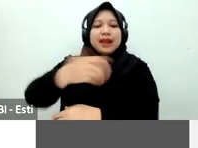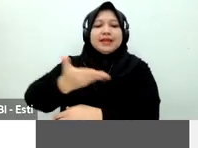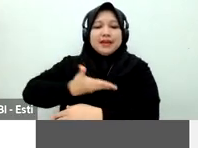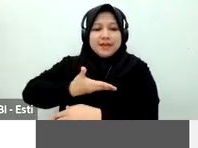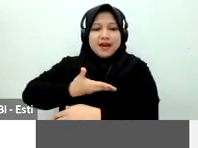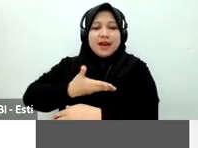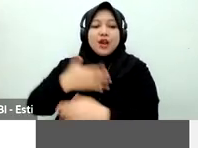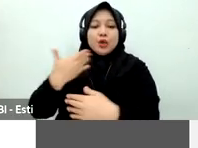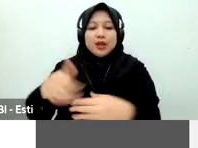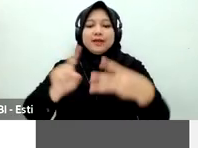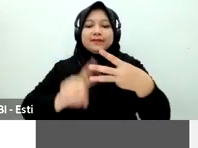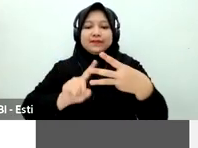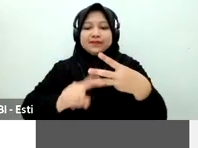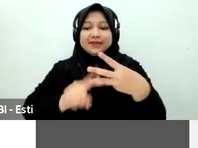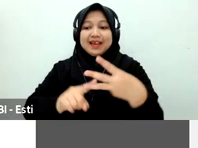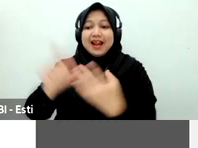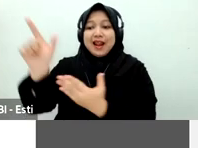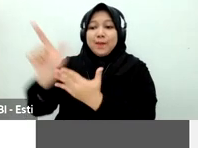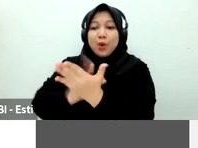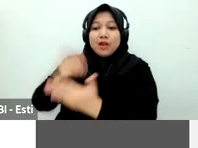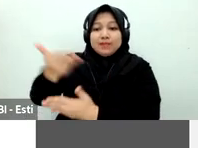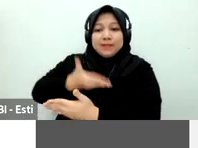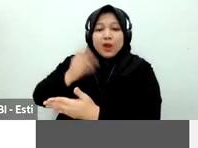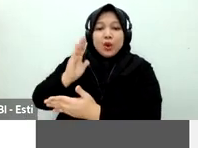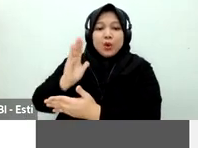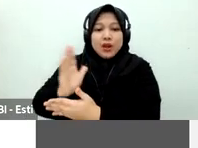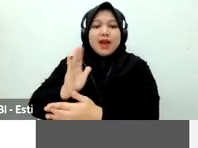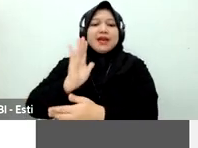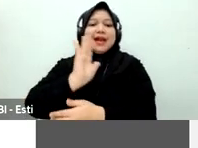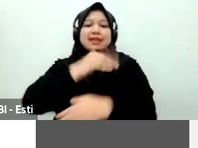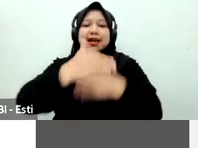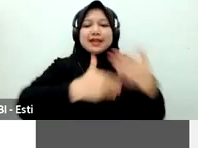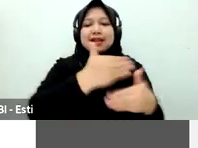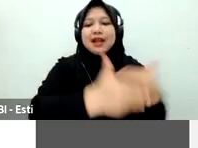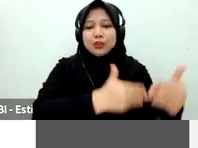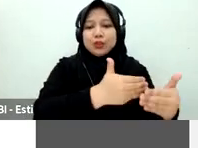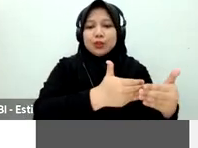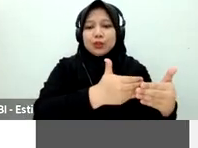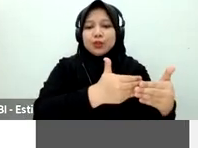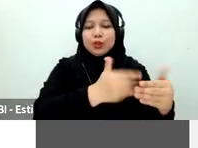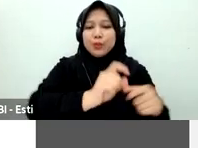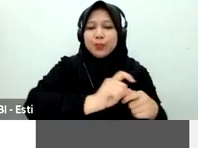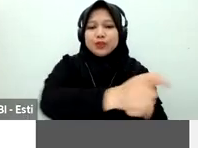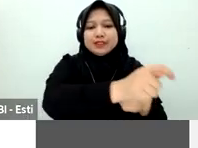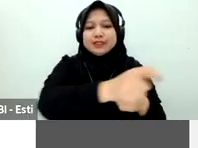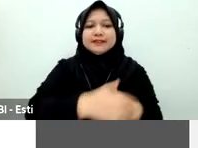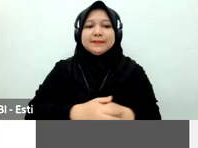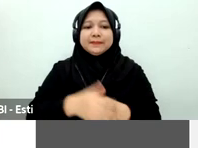Menindaklanjuti aduan dan fungsinya adalah lanjut